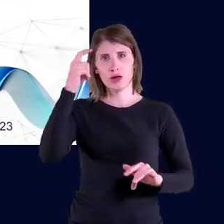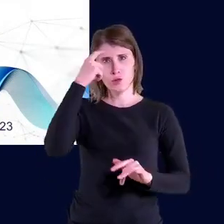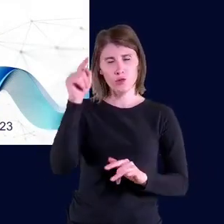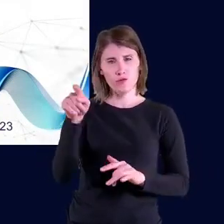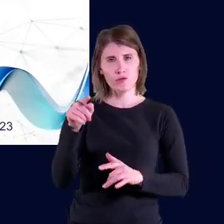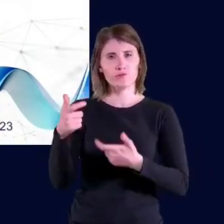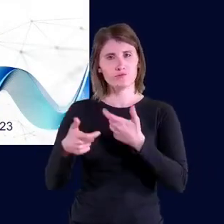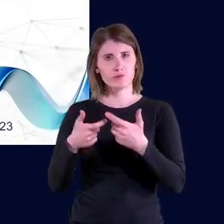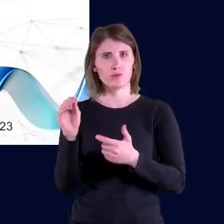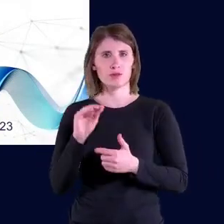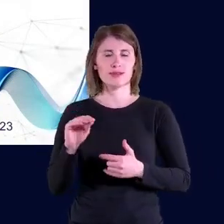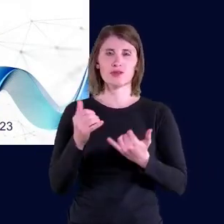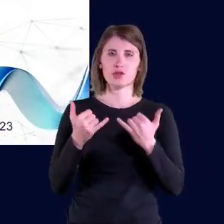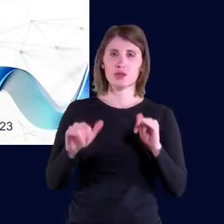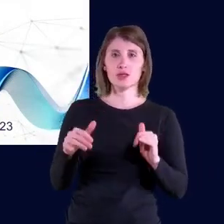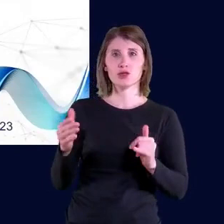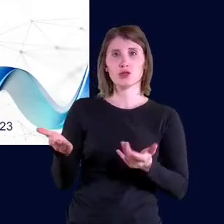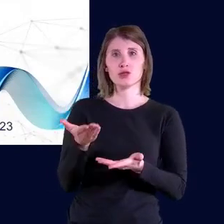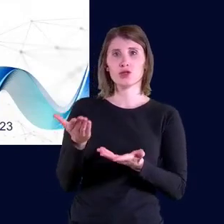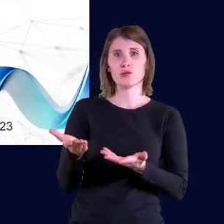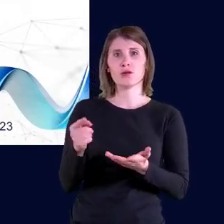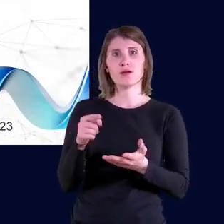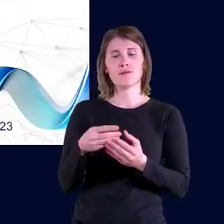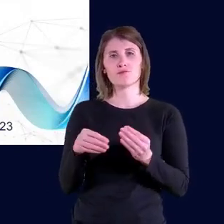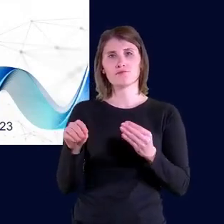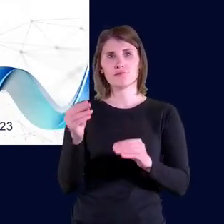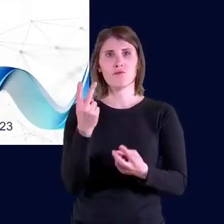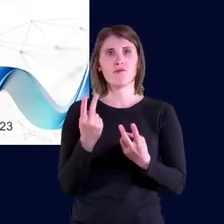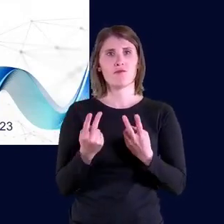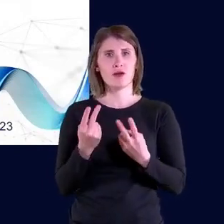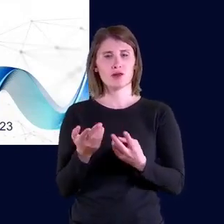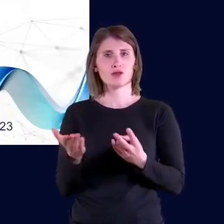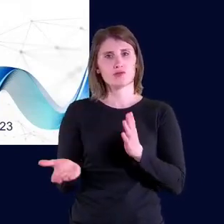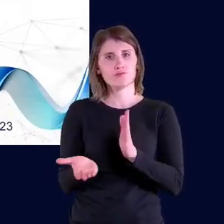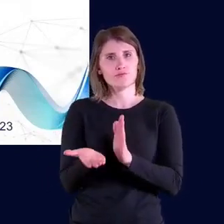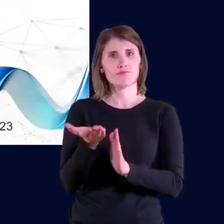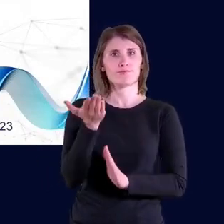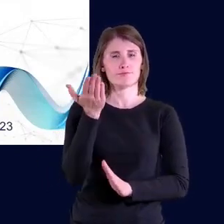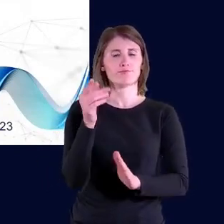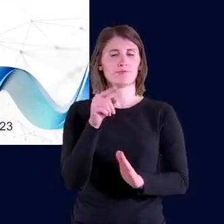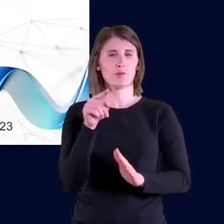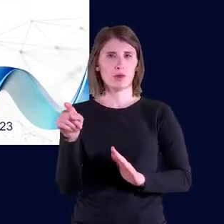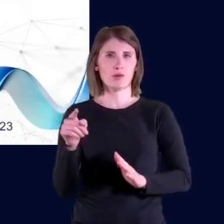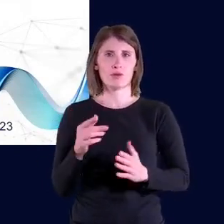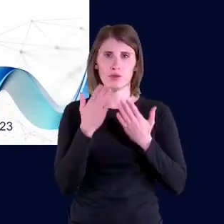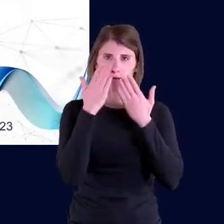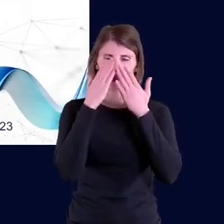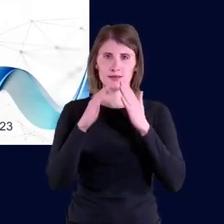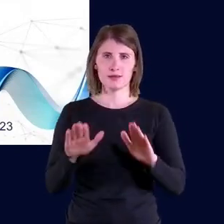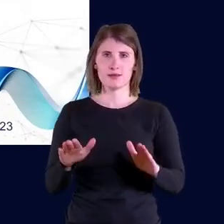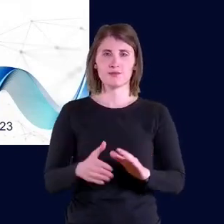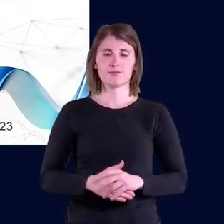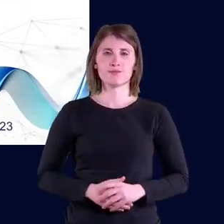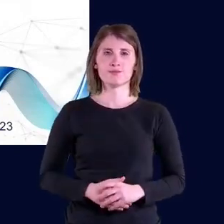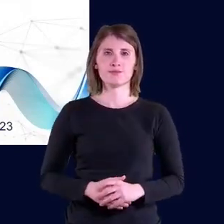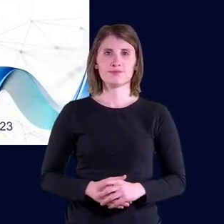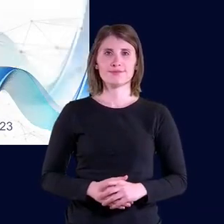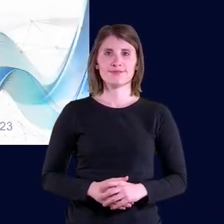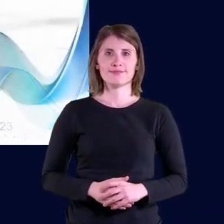wypromować te obiekty które w portalu znajdują się i przynależą do poszczególnych kolekcji